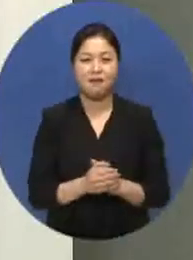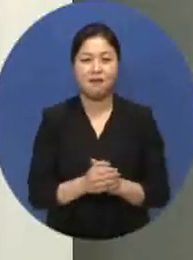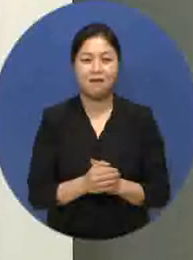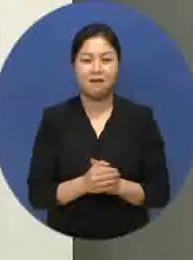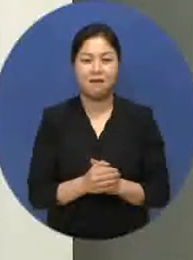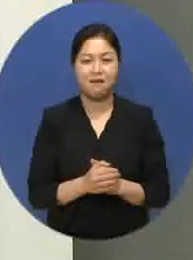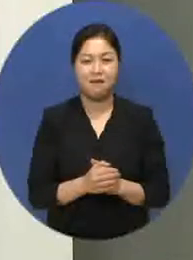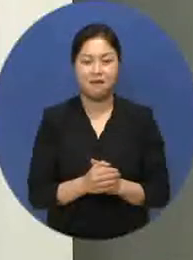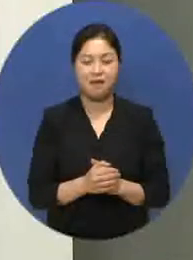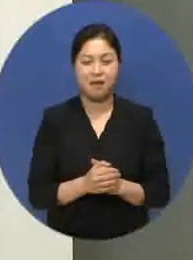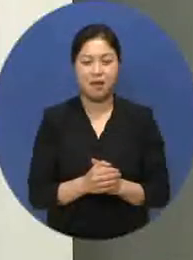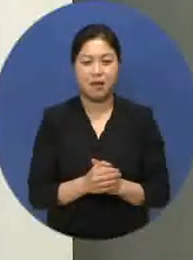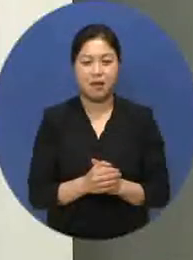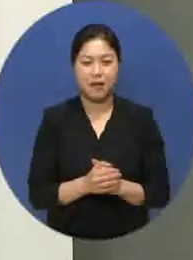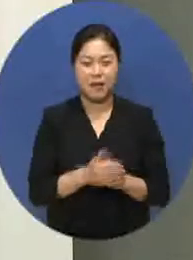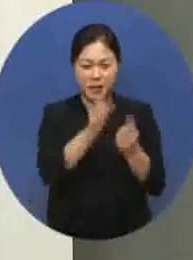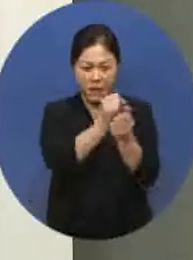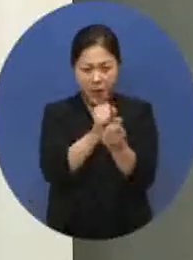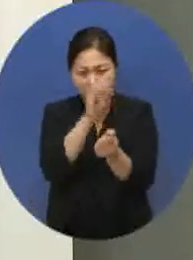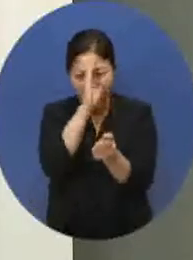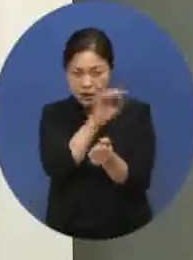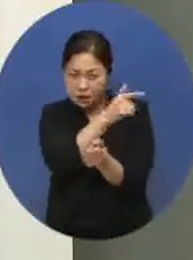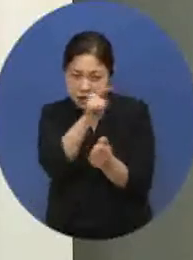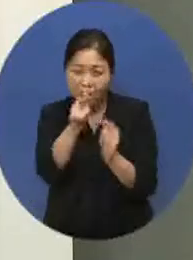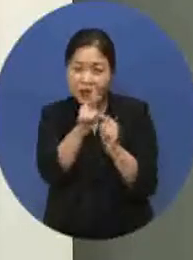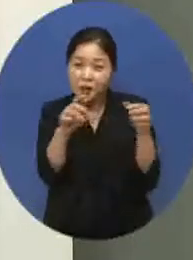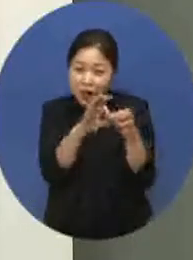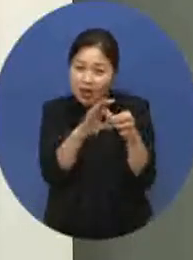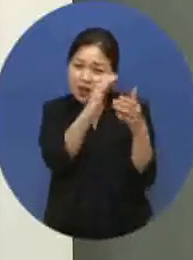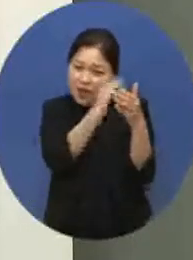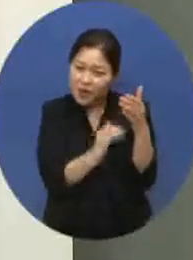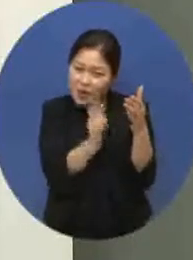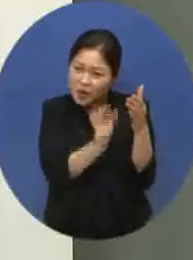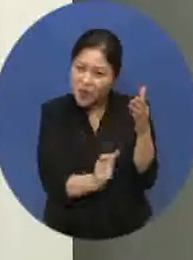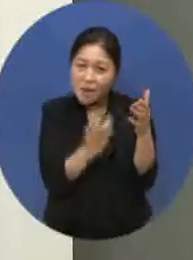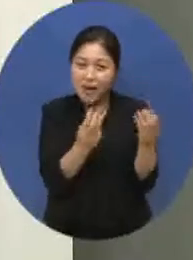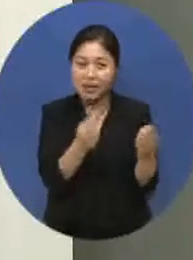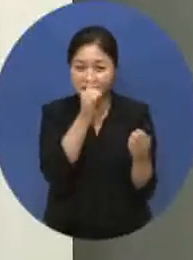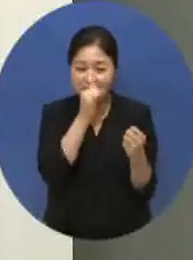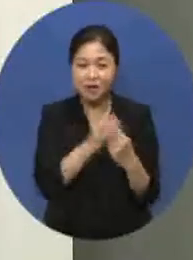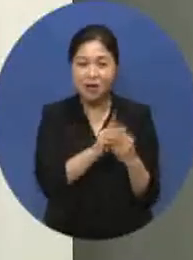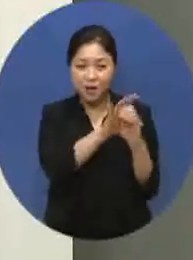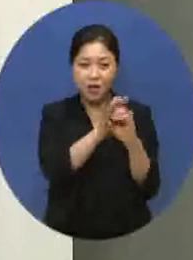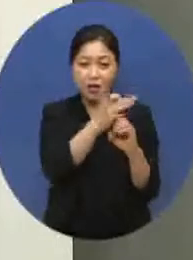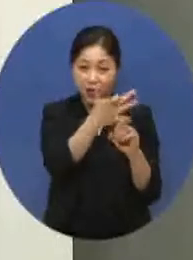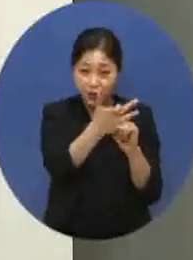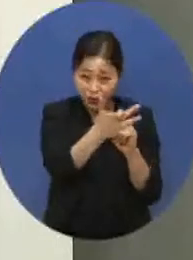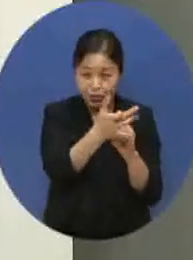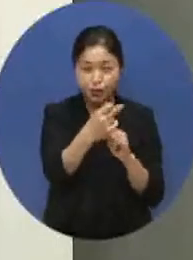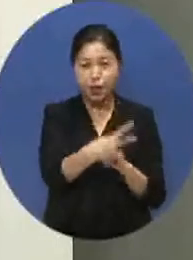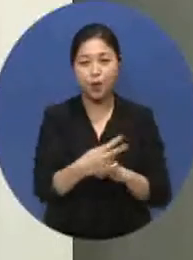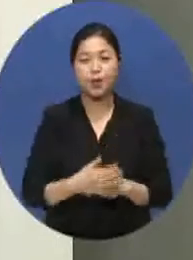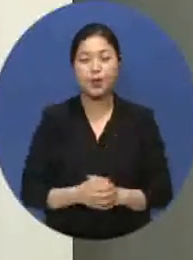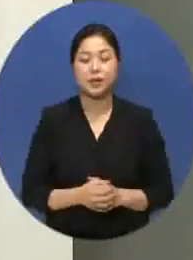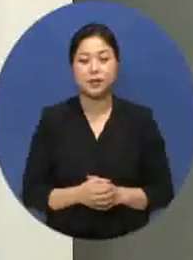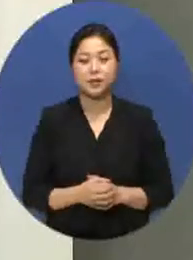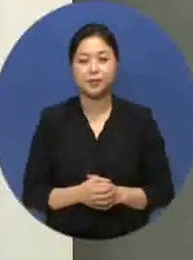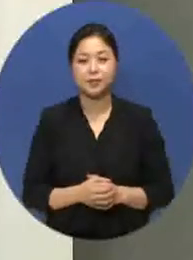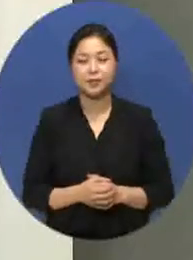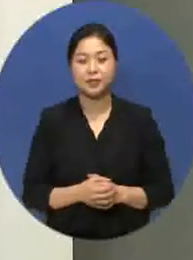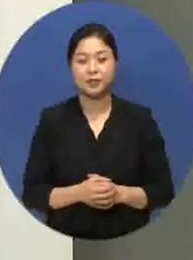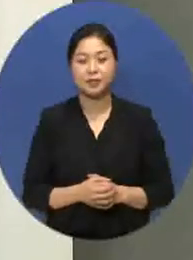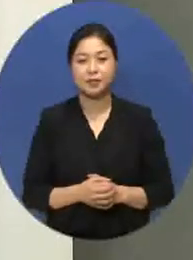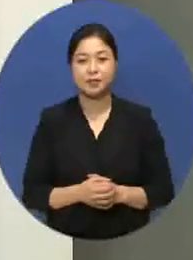역병에 관계된 기록이 참 많아요. 아, 예, 예, 코로나 바이러스는 그죠? 뭐 예. 말할 것도 없지만은 예.